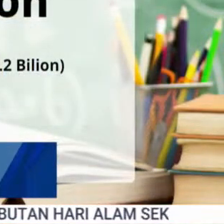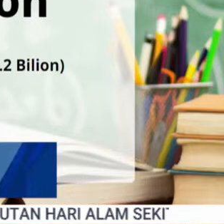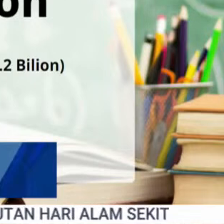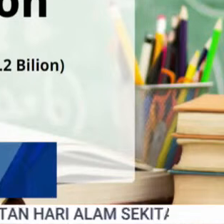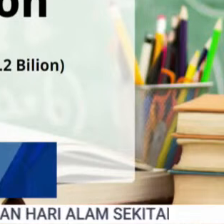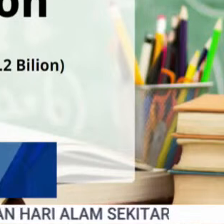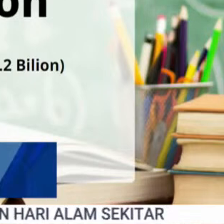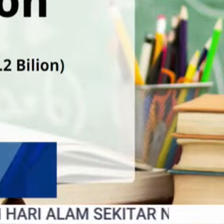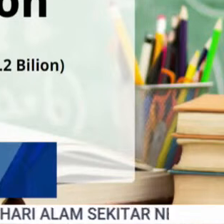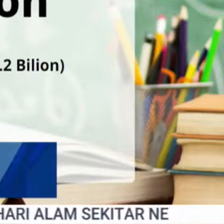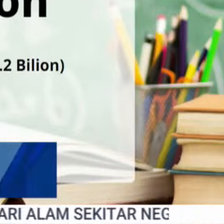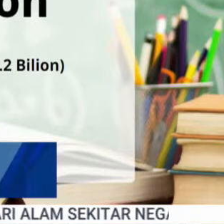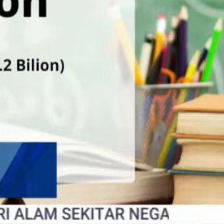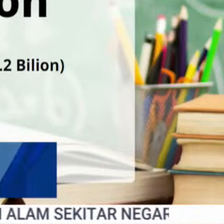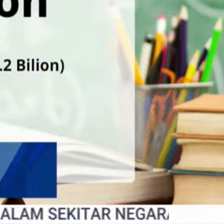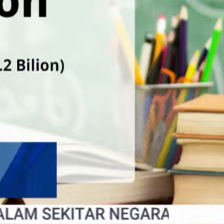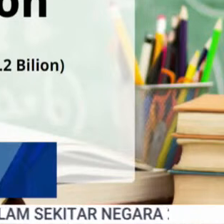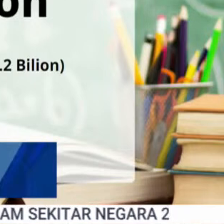Penambahan besar